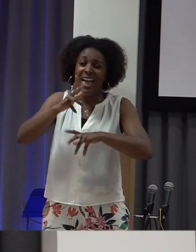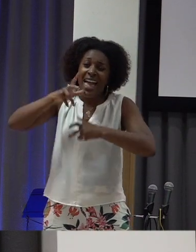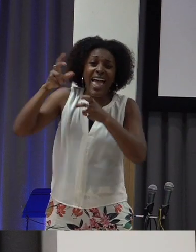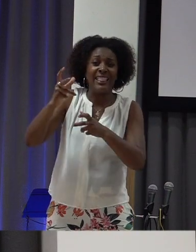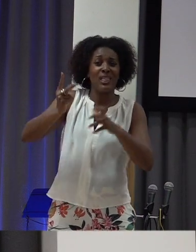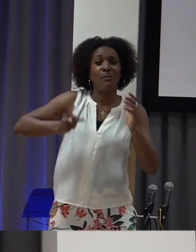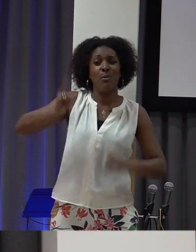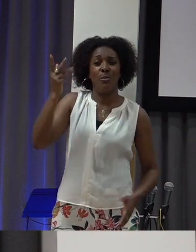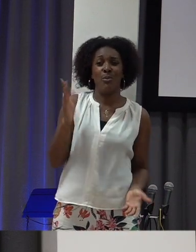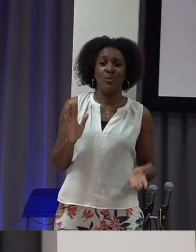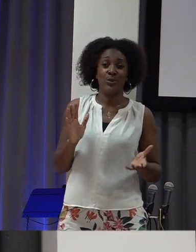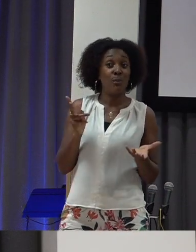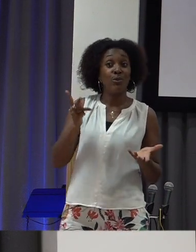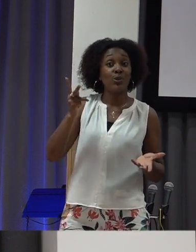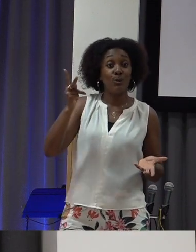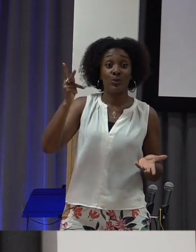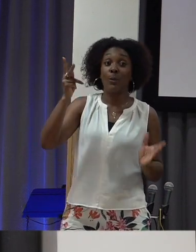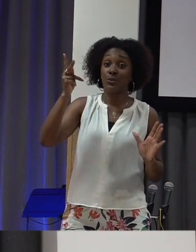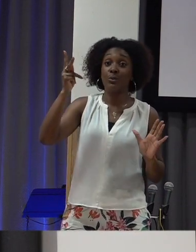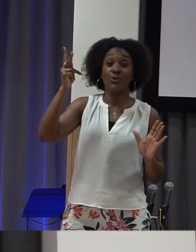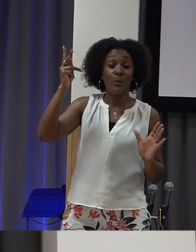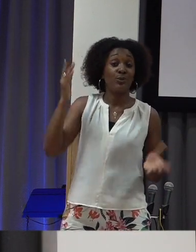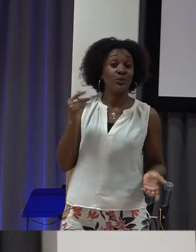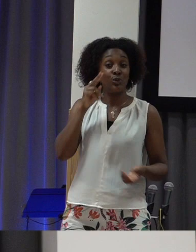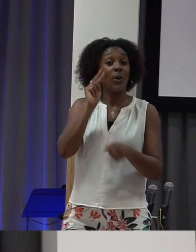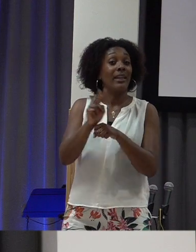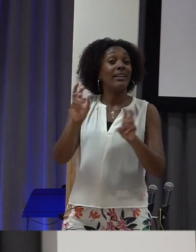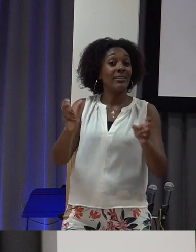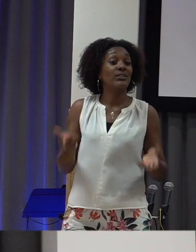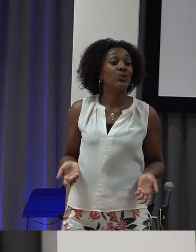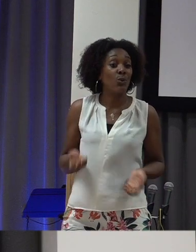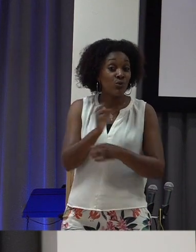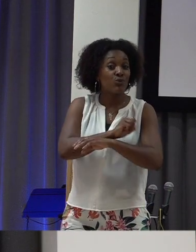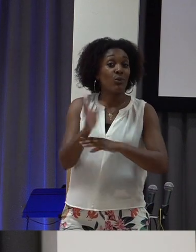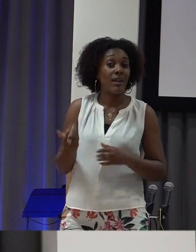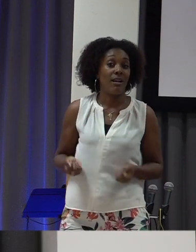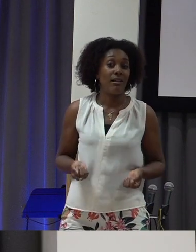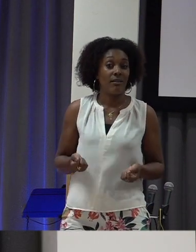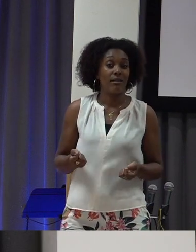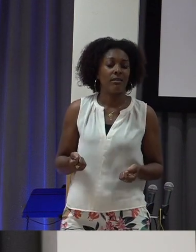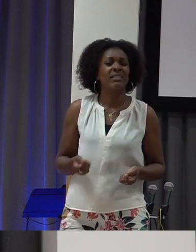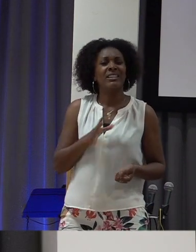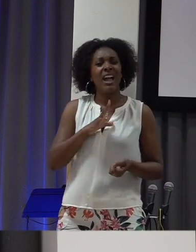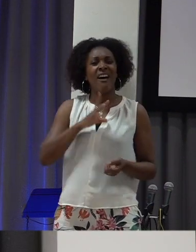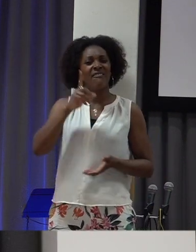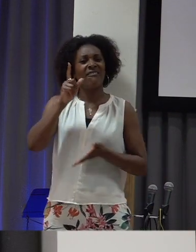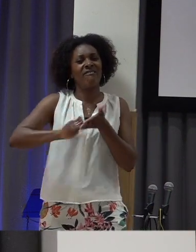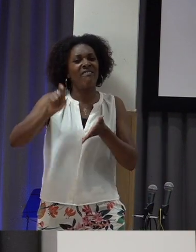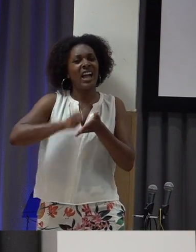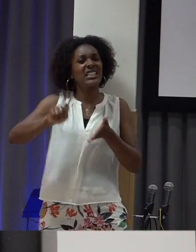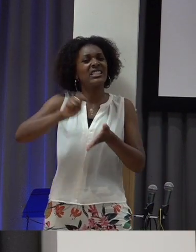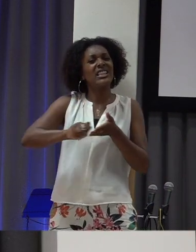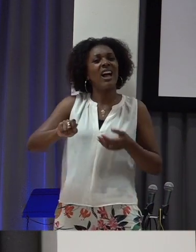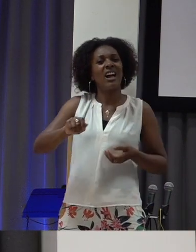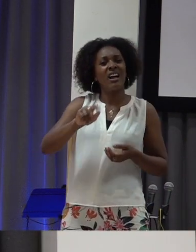veux pas jouer les prophètes ici. Alors, chers amis, il y a le pharisaïsme qui n'a pas épargné notre